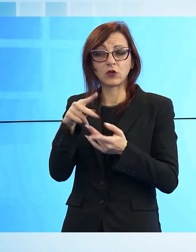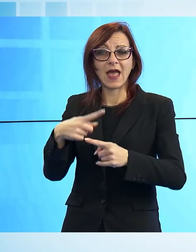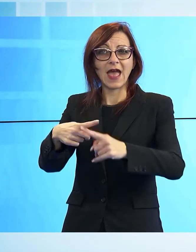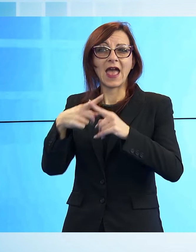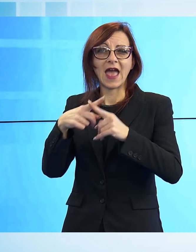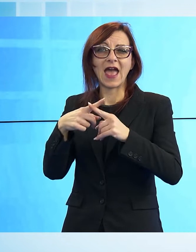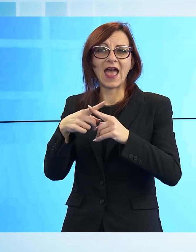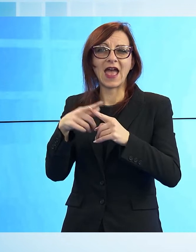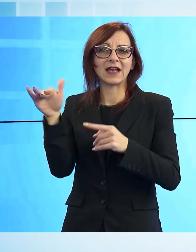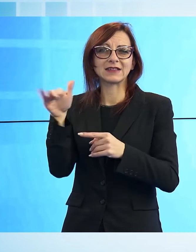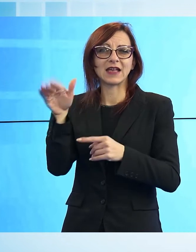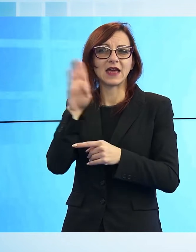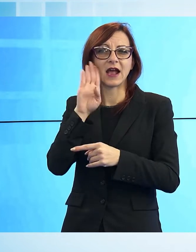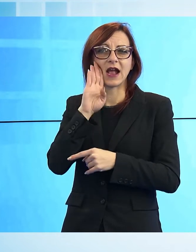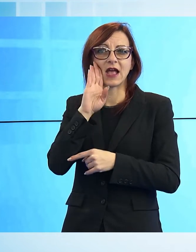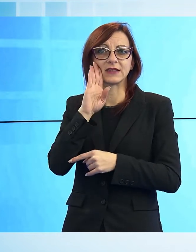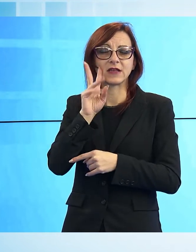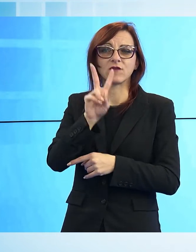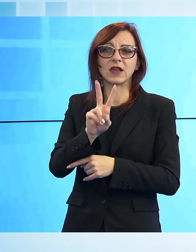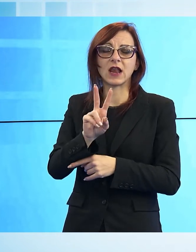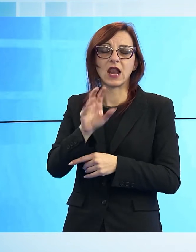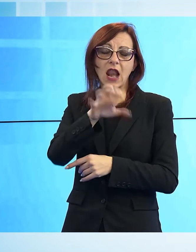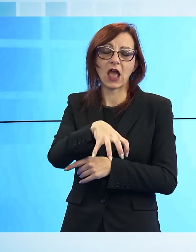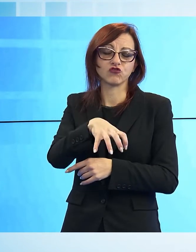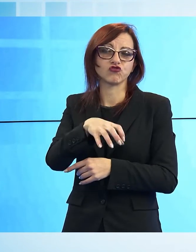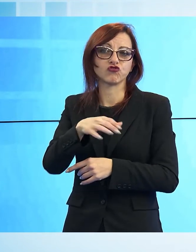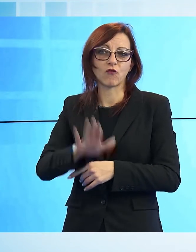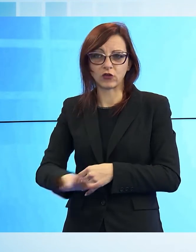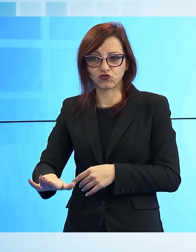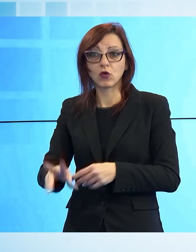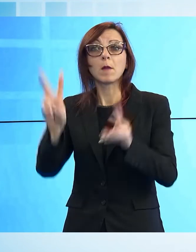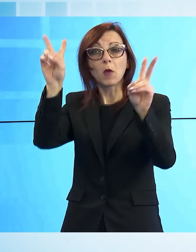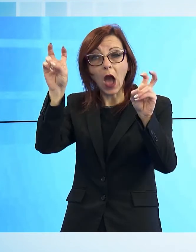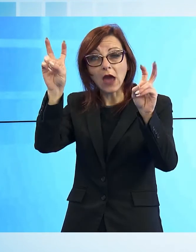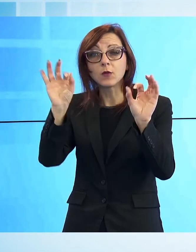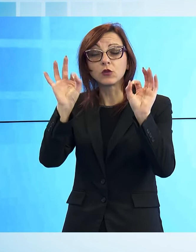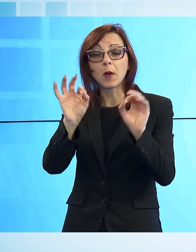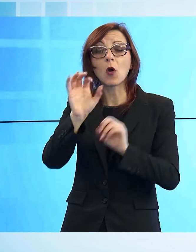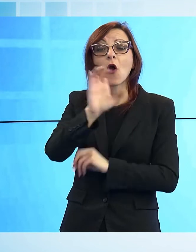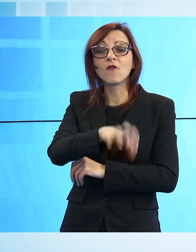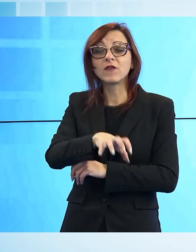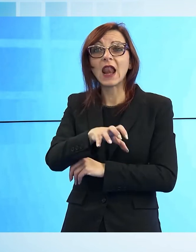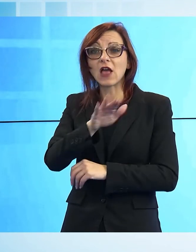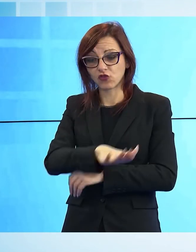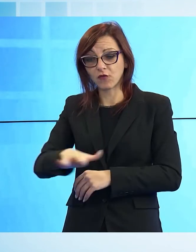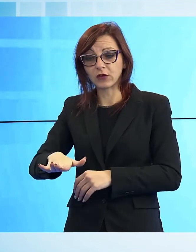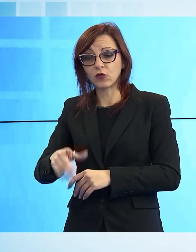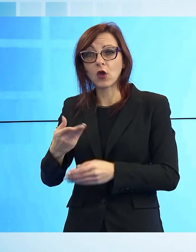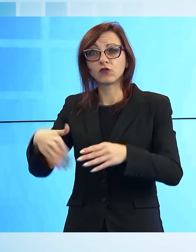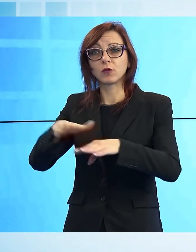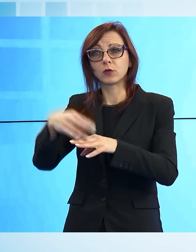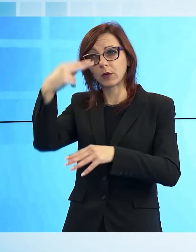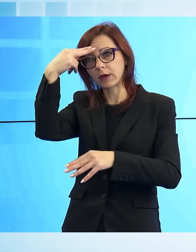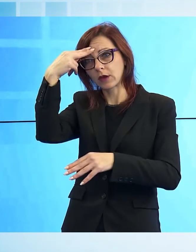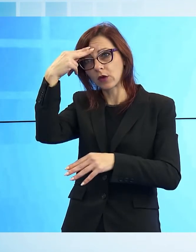ragazzi del Villaggio del Fanciullo, quindi il tema è il Villaggio del Fanciullo, soprattutto per ricordare due preti che